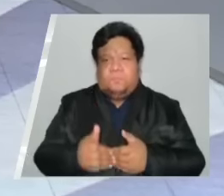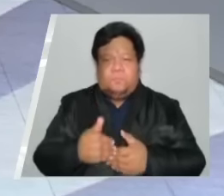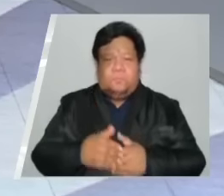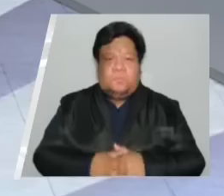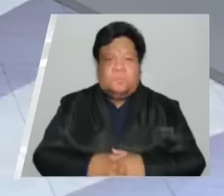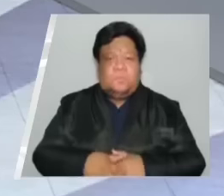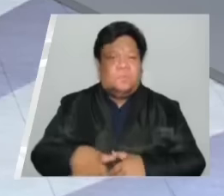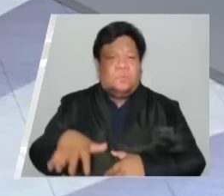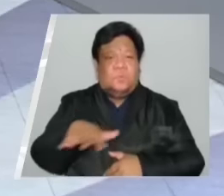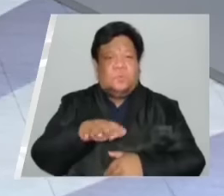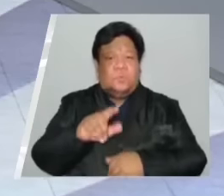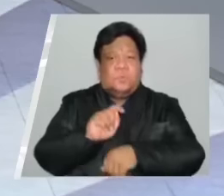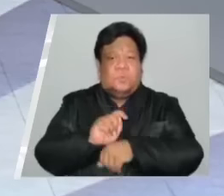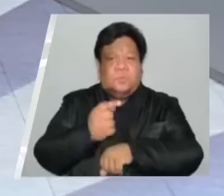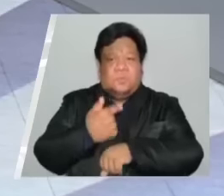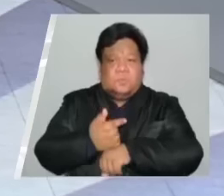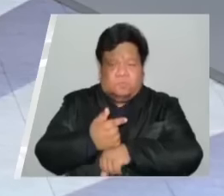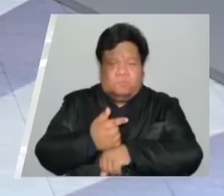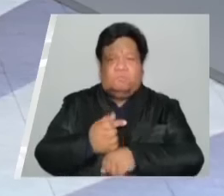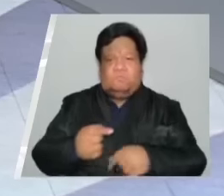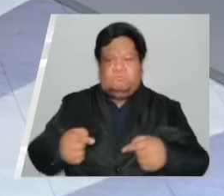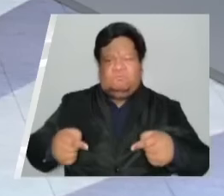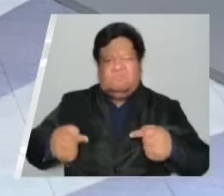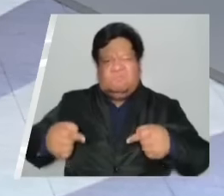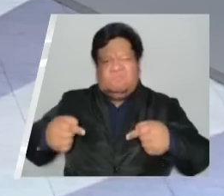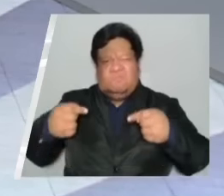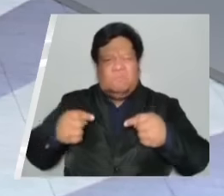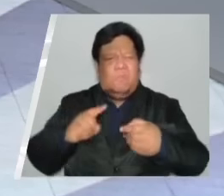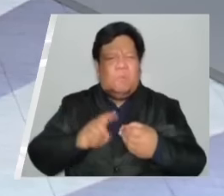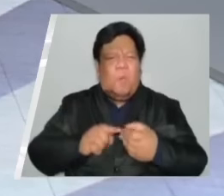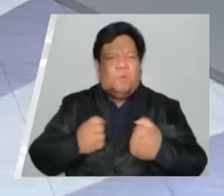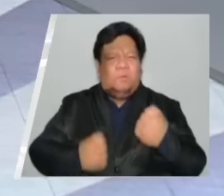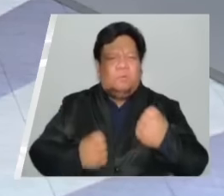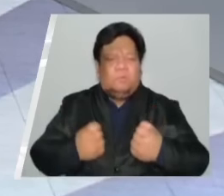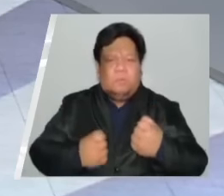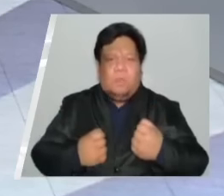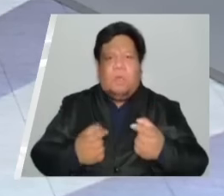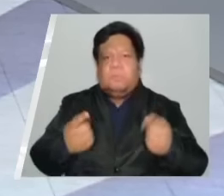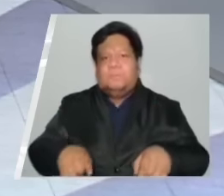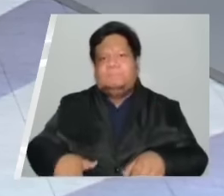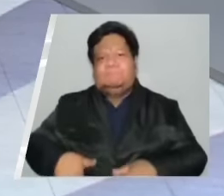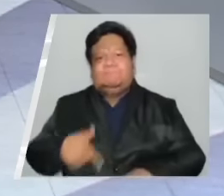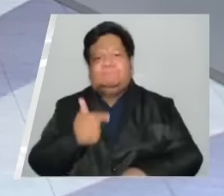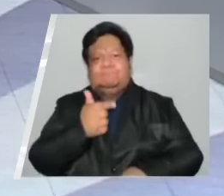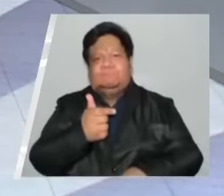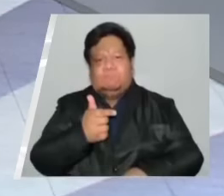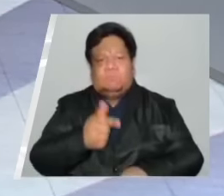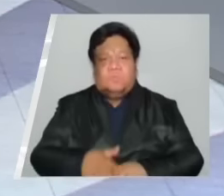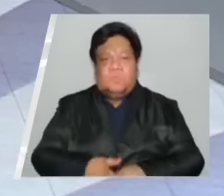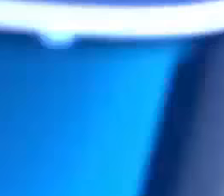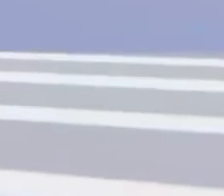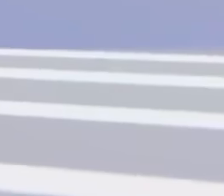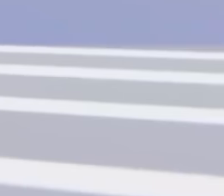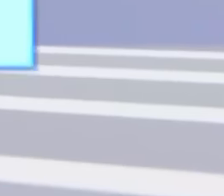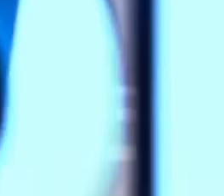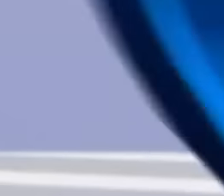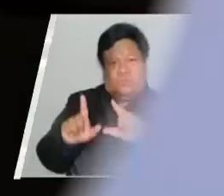sa panunutok ng baril. Ang suspek, retiradong miyembro ng Philippine Marines. Saksi, si Rafi